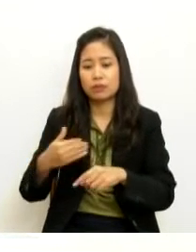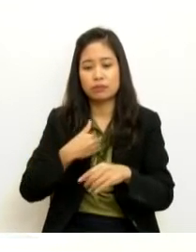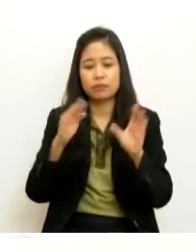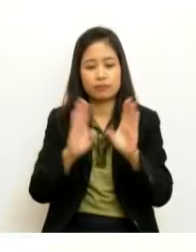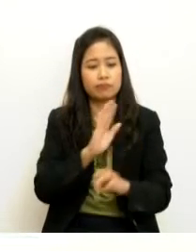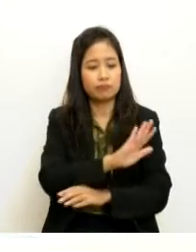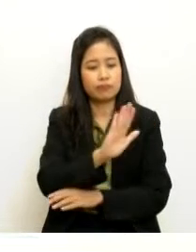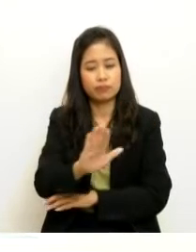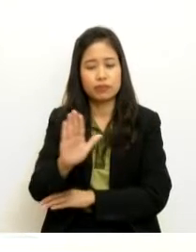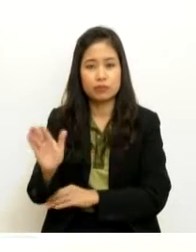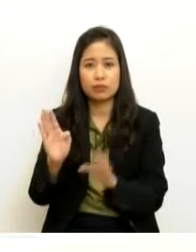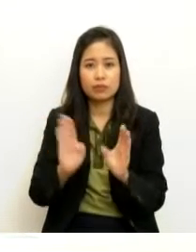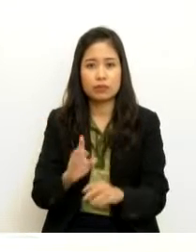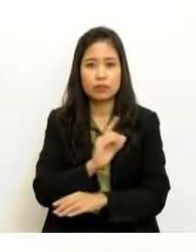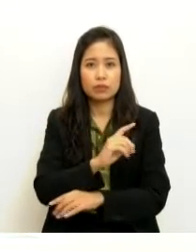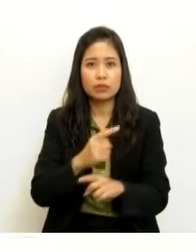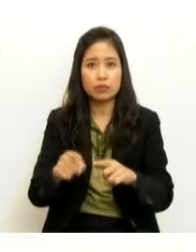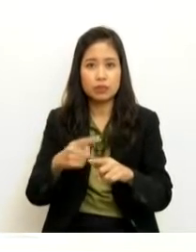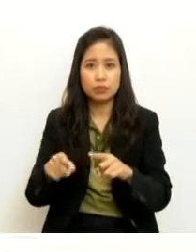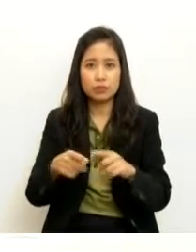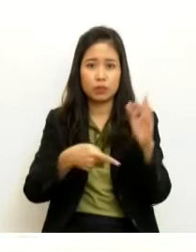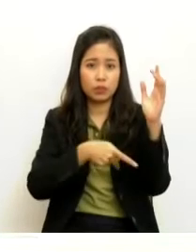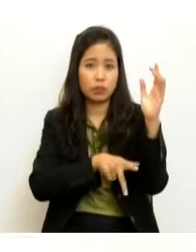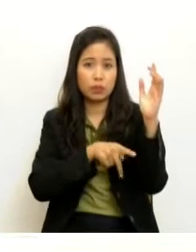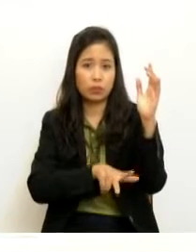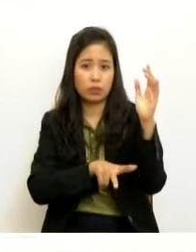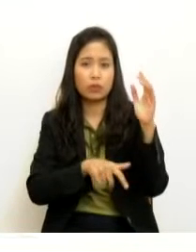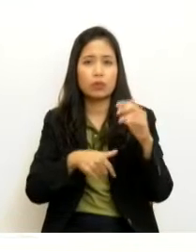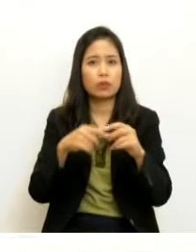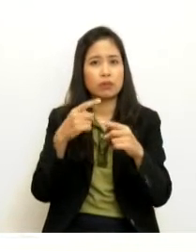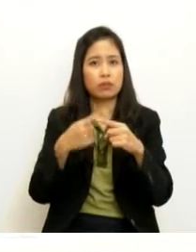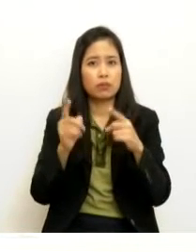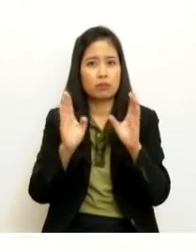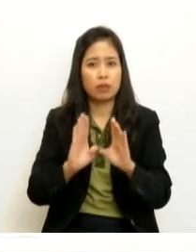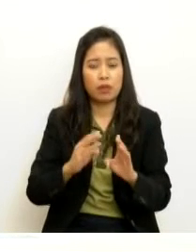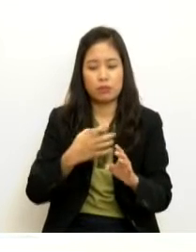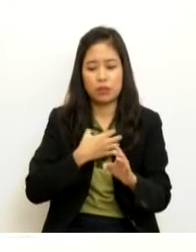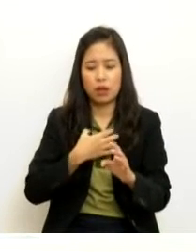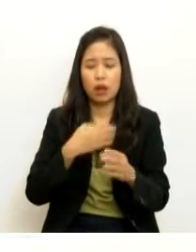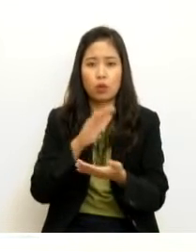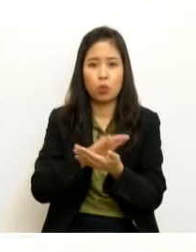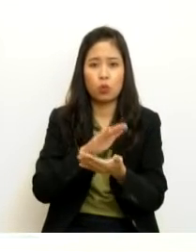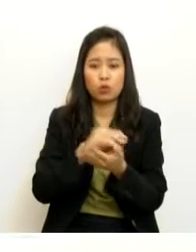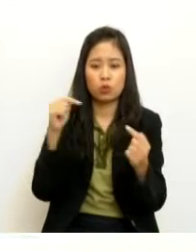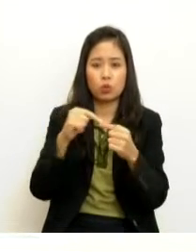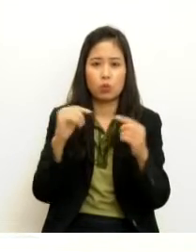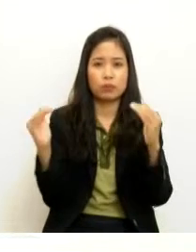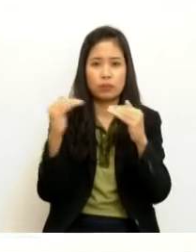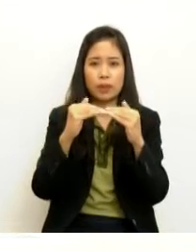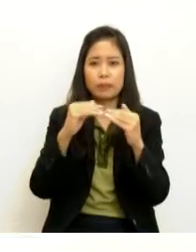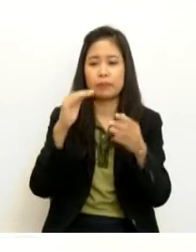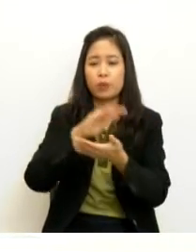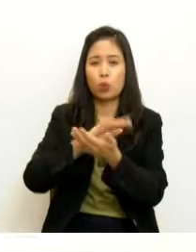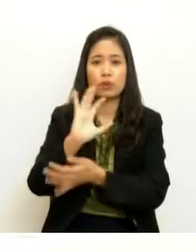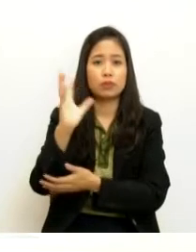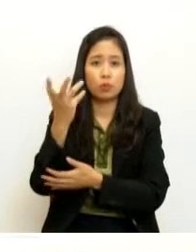ของรูปแบบเช่นภูเก็ตเราต้องการสร้างโรงเรียนที่เป็นคุณภาพแบบนานาชาติหรือทำเพื่อ